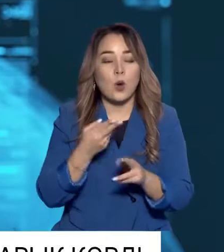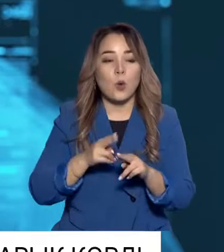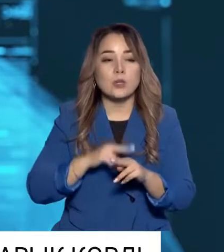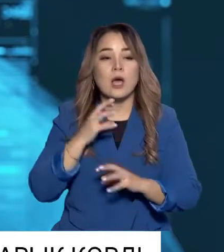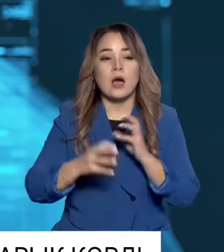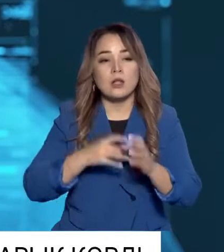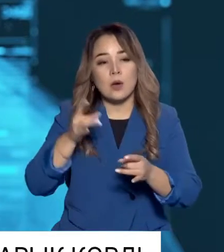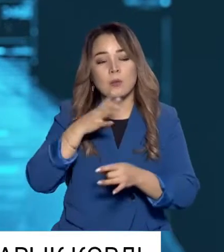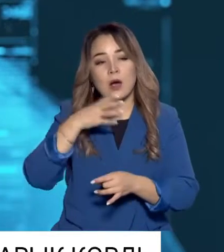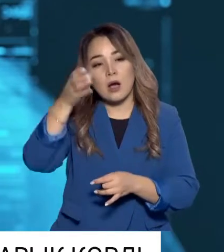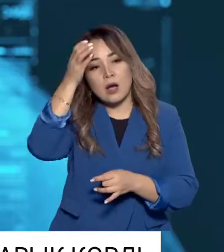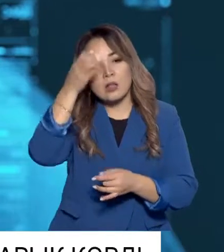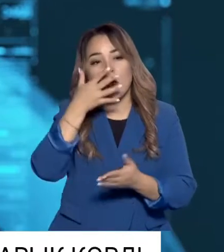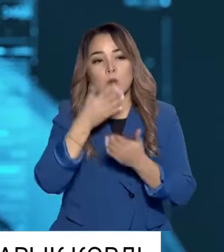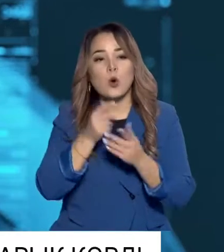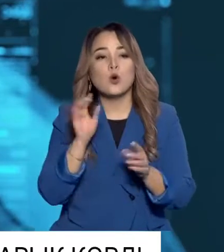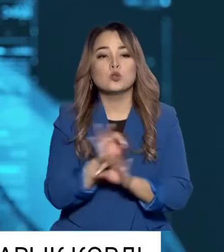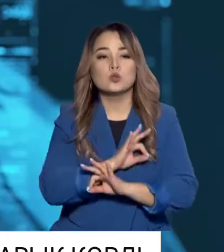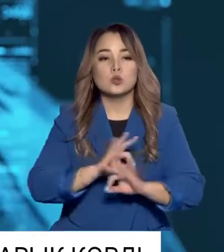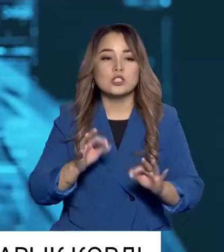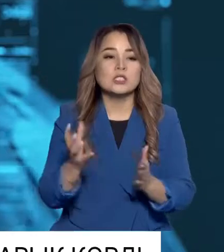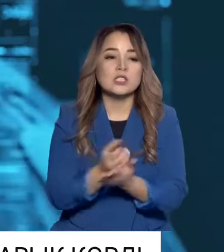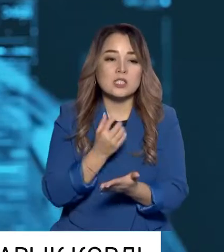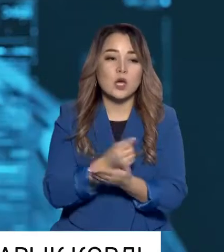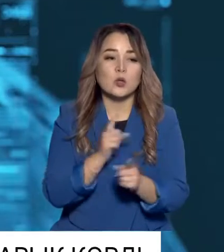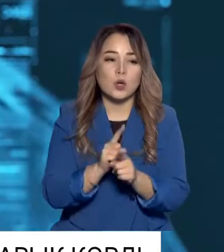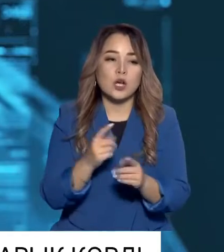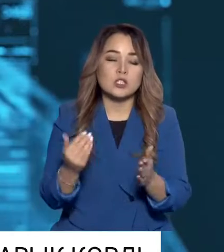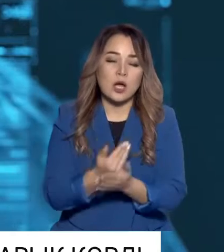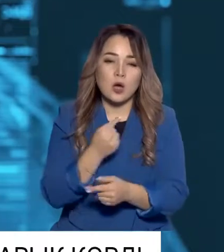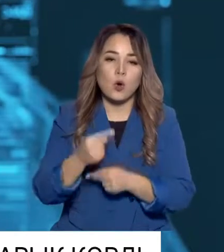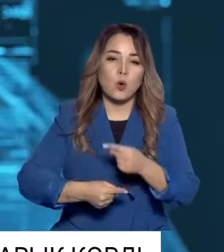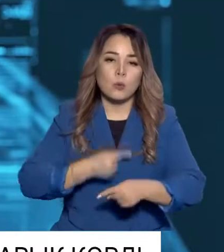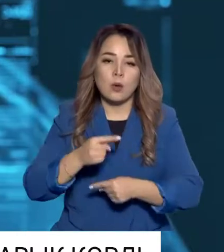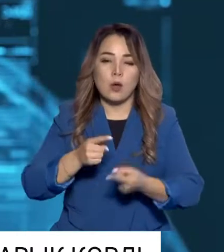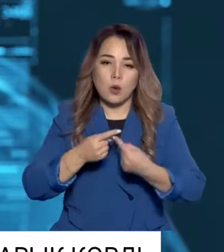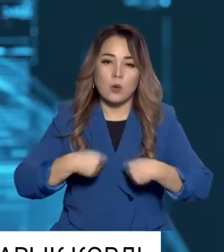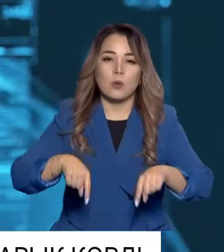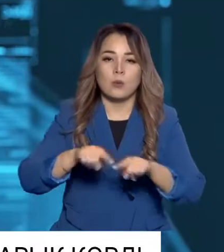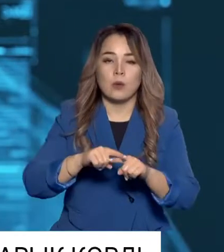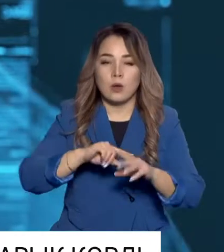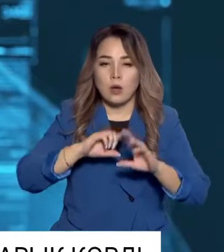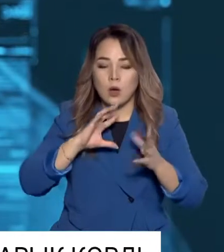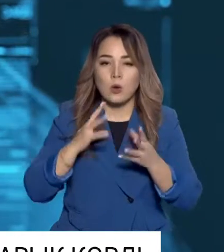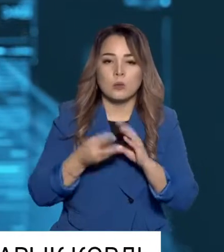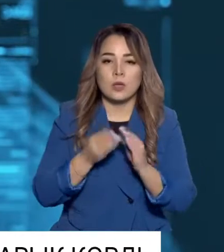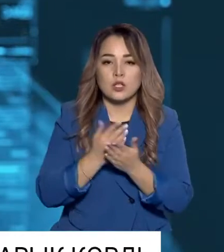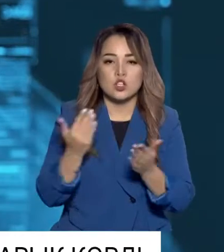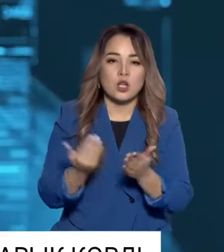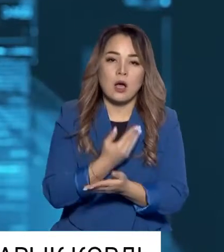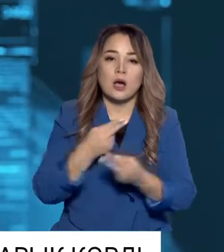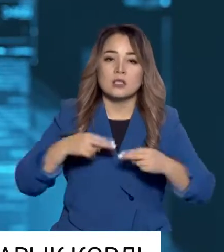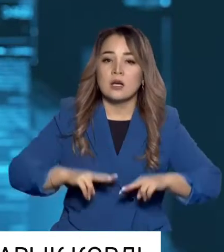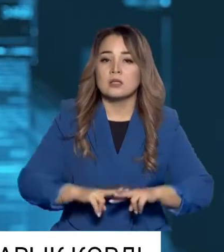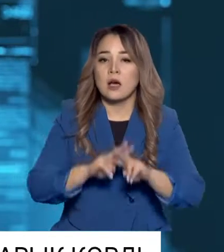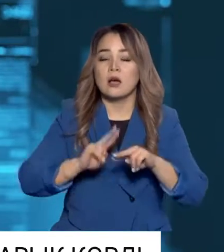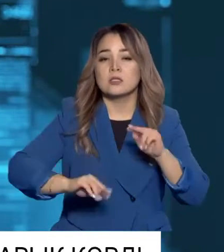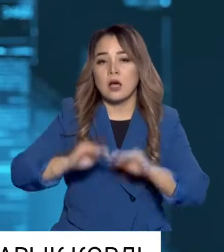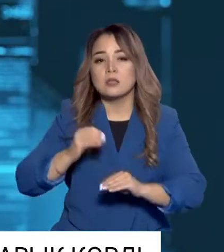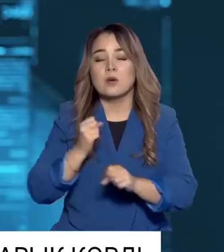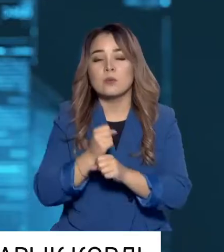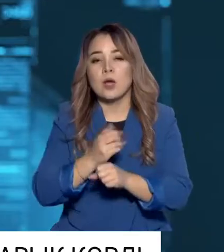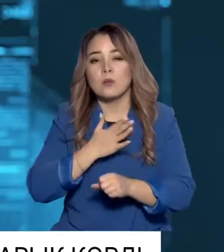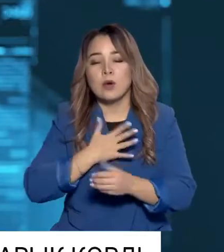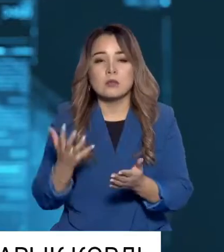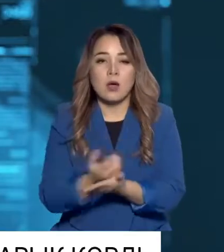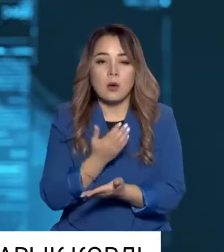ғылым мен мәдениеттің ең үздік жетістіктерін меңгерген жаңа ұрпақ қалыптасты. Жаңа елордамыз салынды. Ең үлкен табысым да,